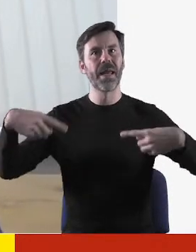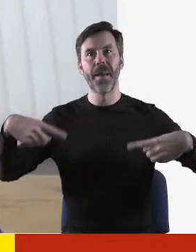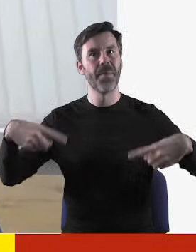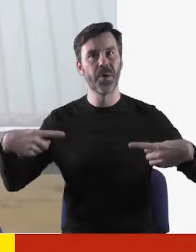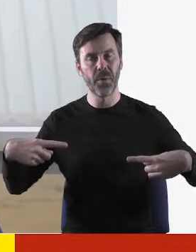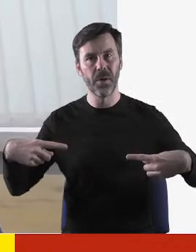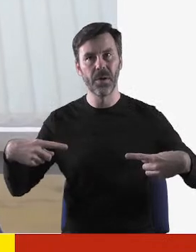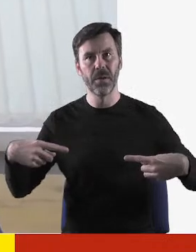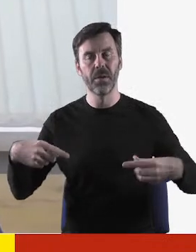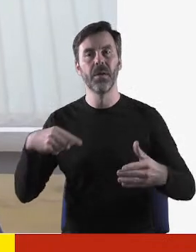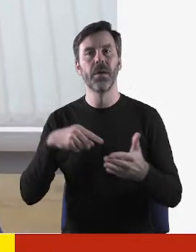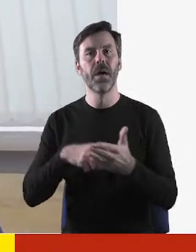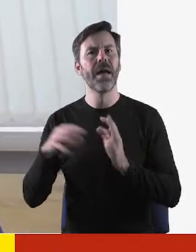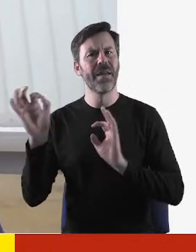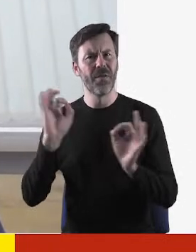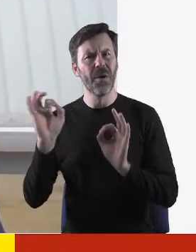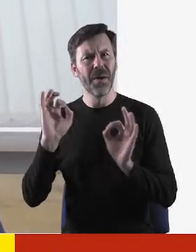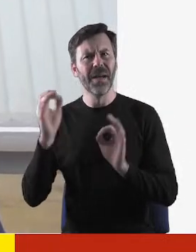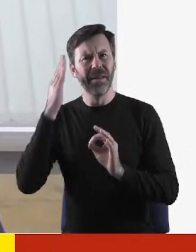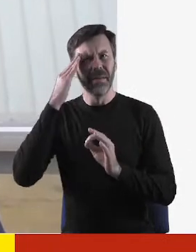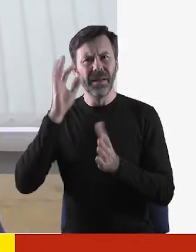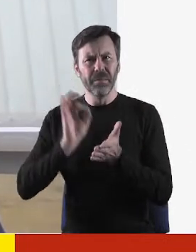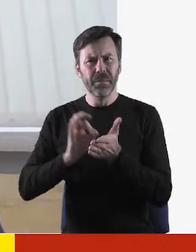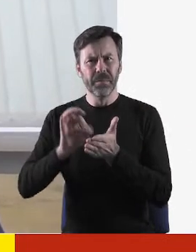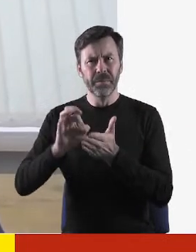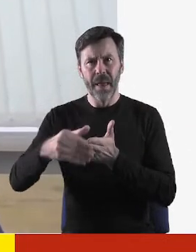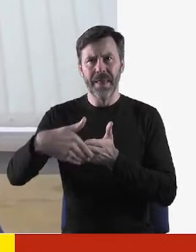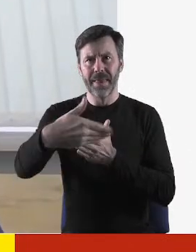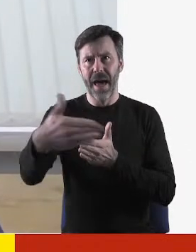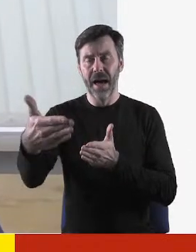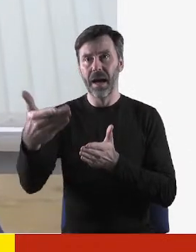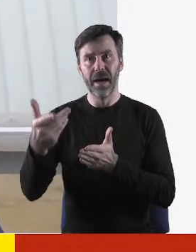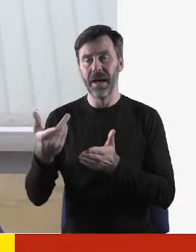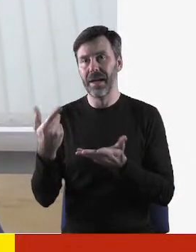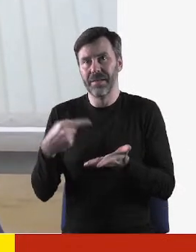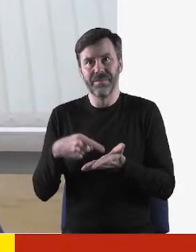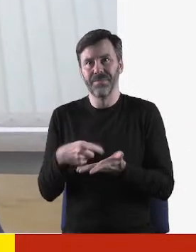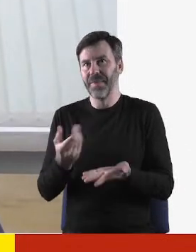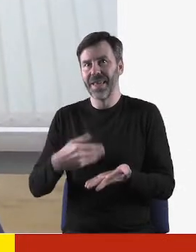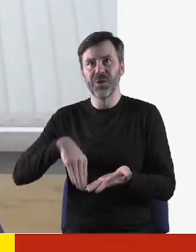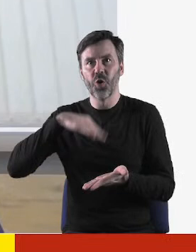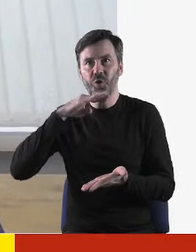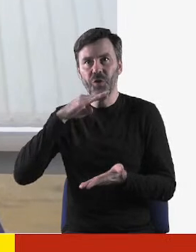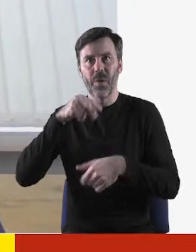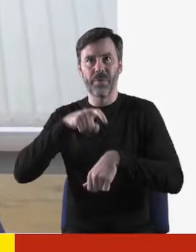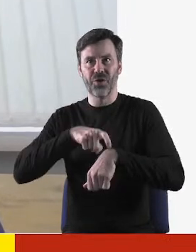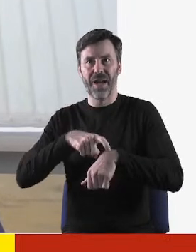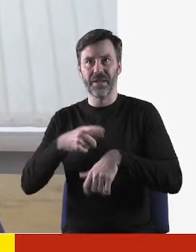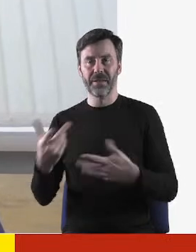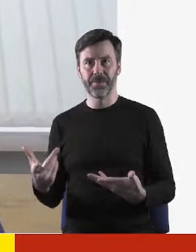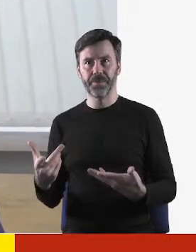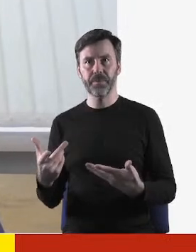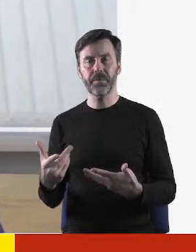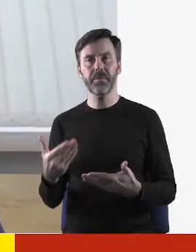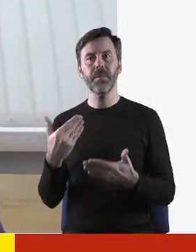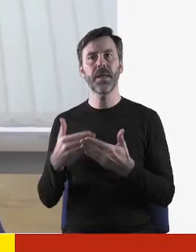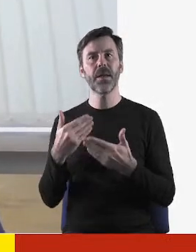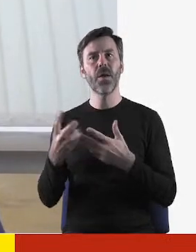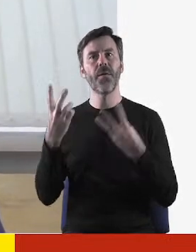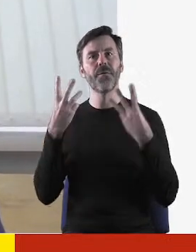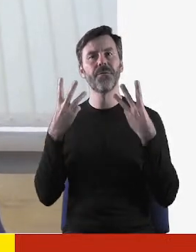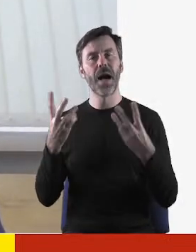którą państwo cyklicznie otrzymujecie. Stąd też uznałem za ważne, abym w ramach